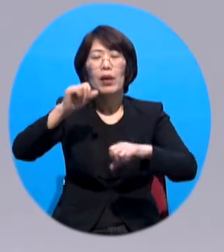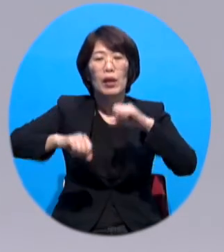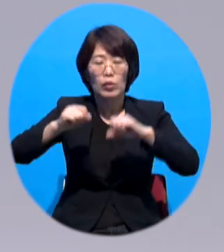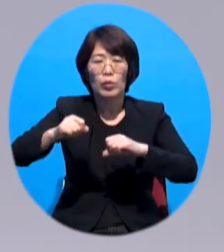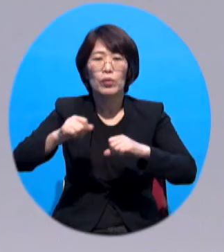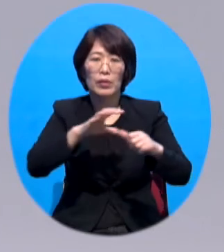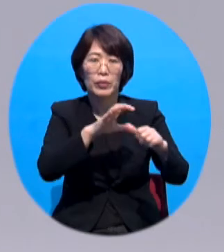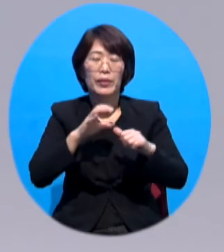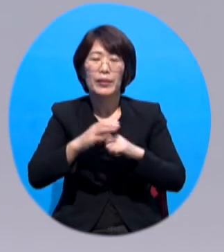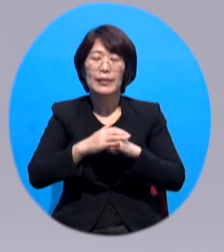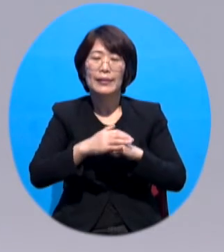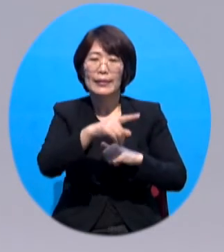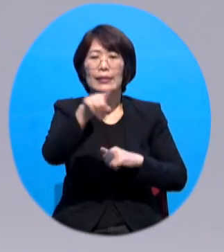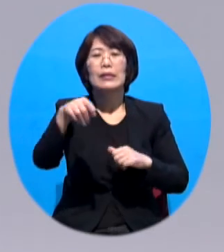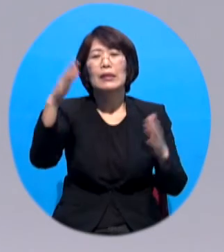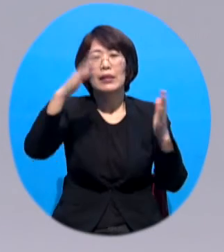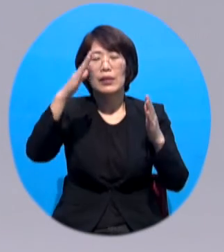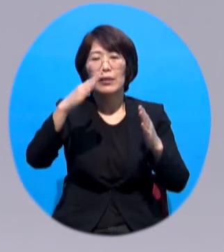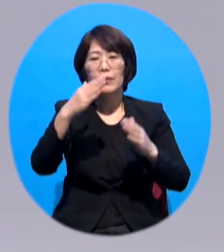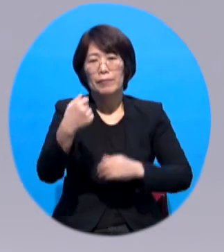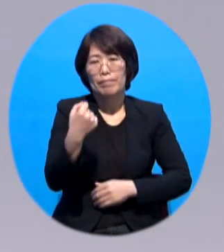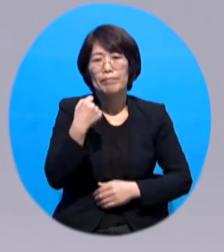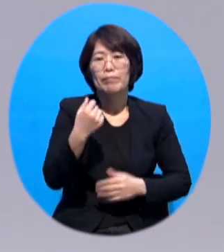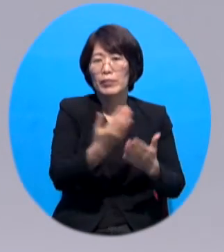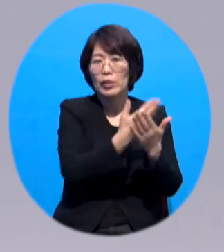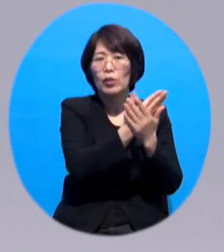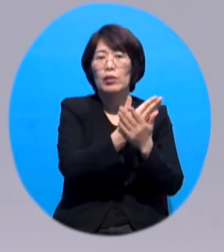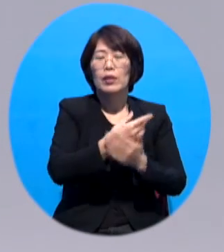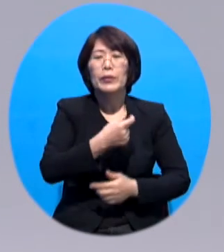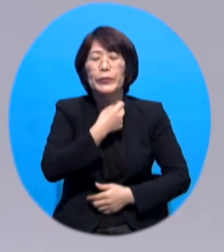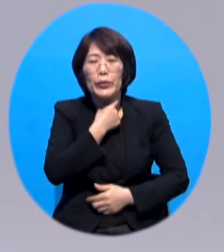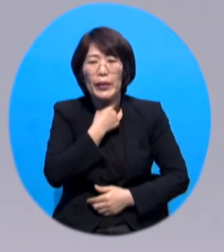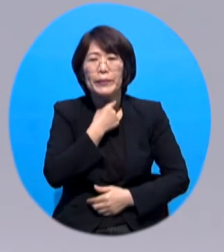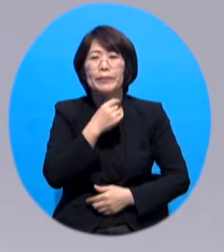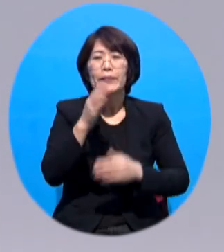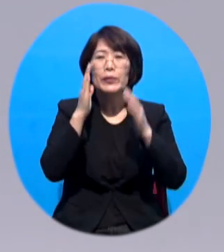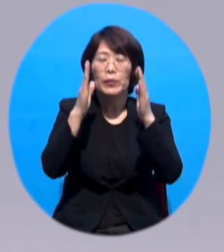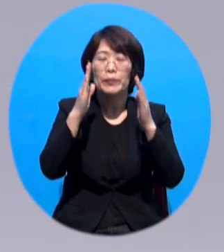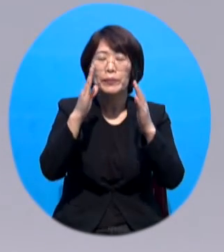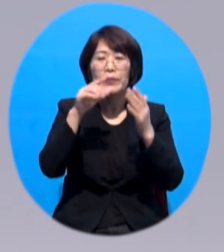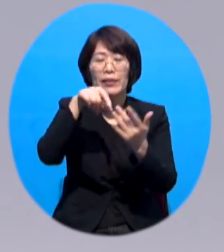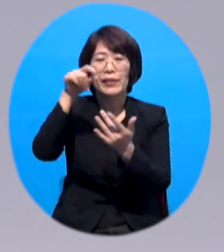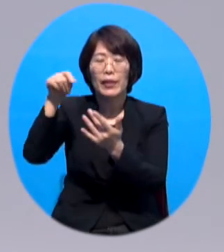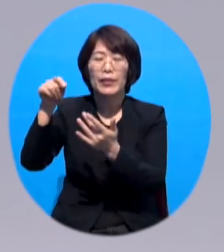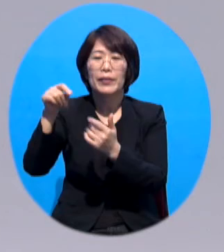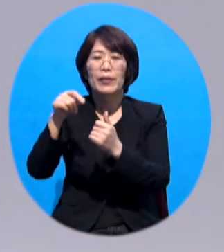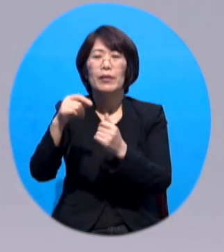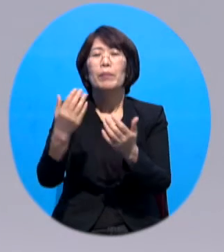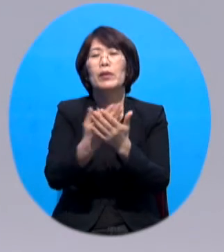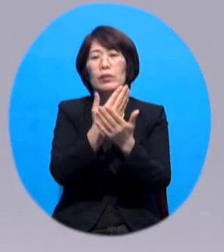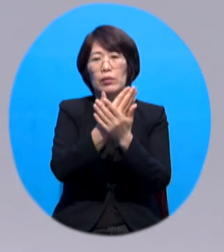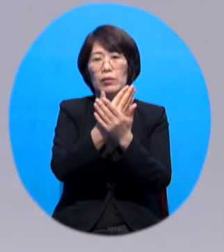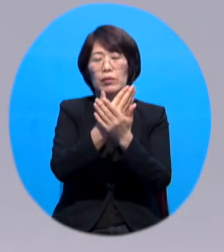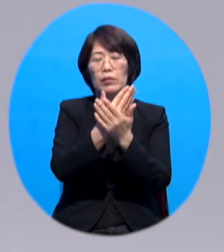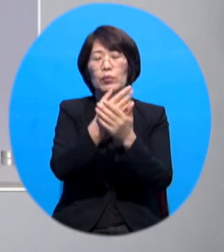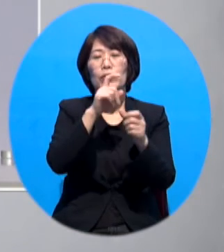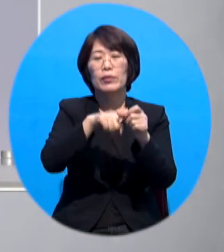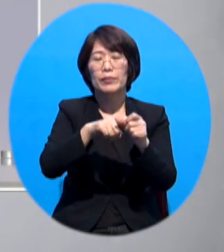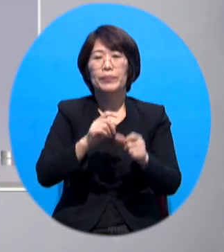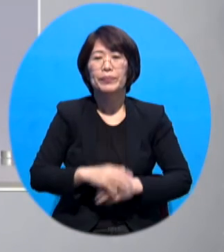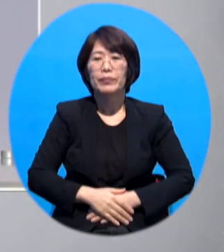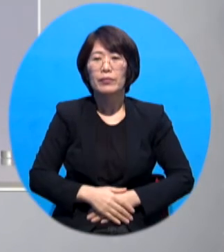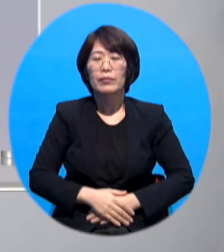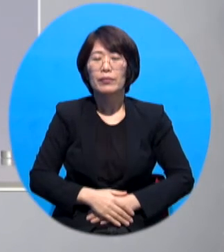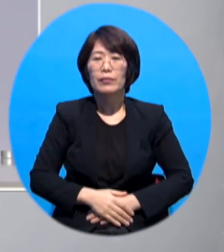그들의 역량을 발휘하고 내가 잘하는 것 좋아하는 것 하고 싶은 것을 끄집어내고 발전시키는 거라고 생각합니다